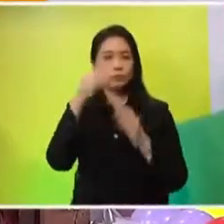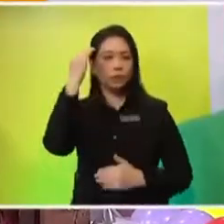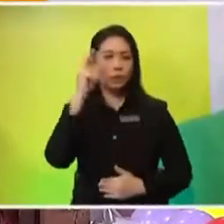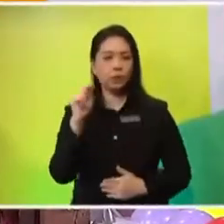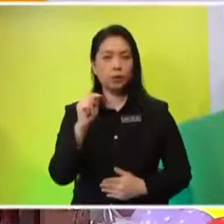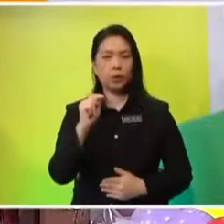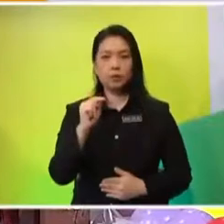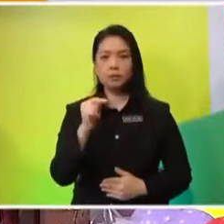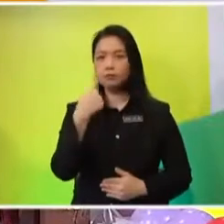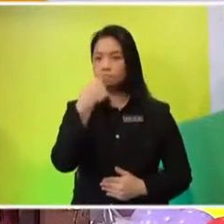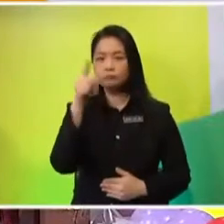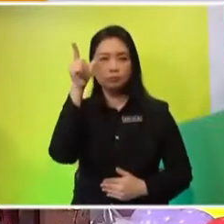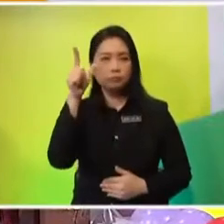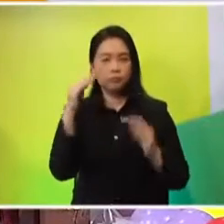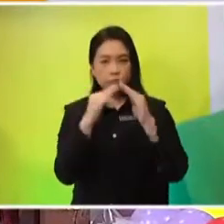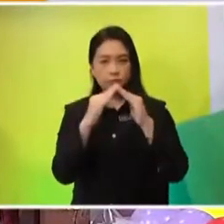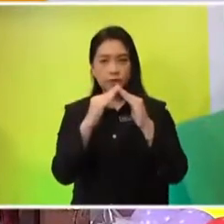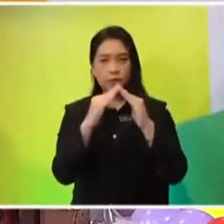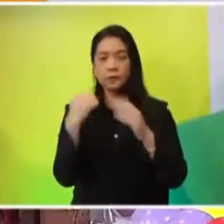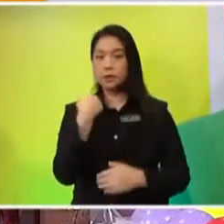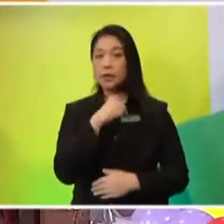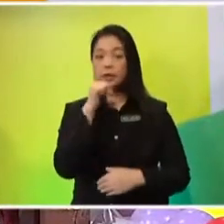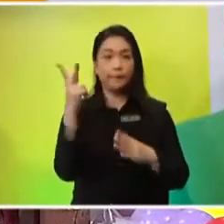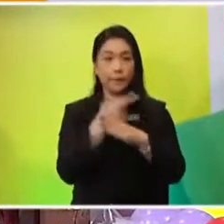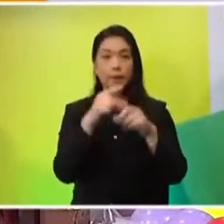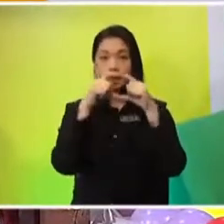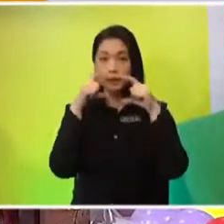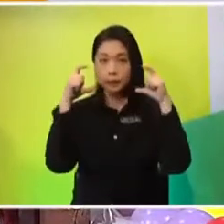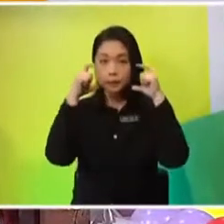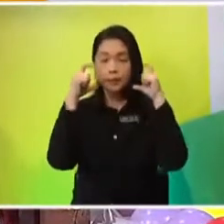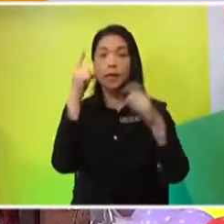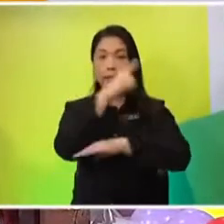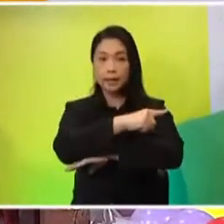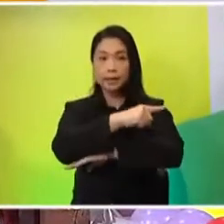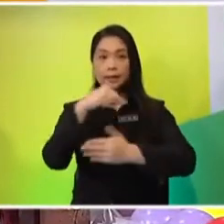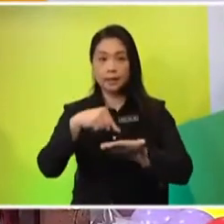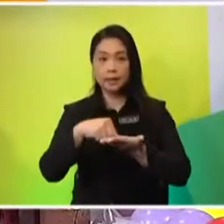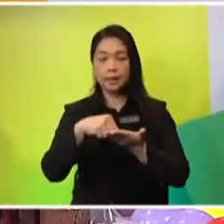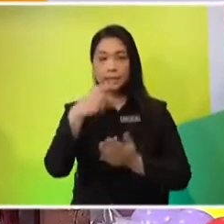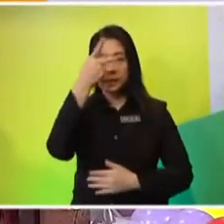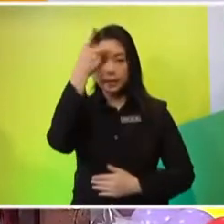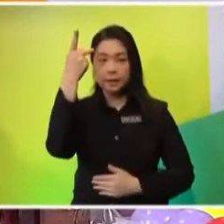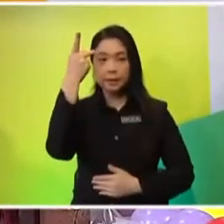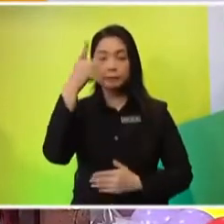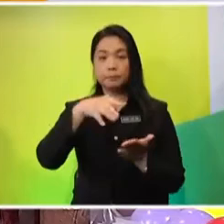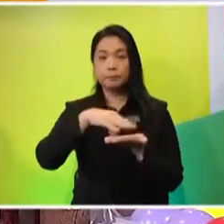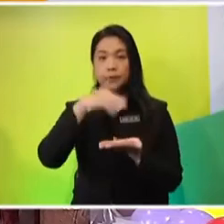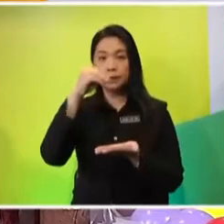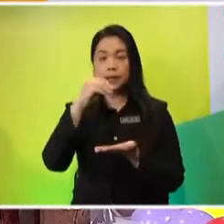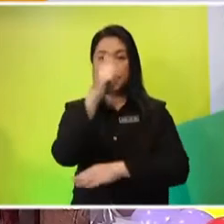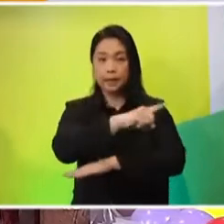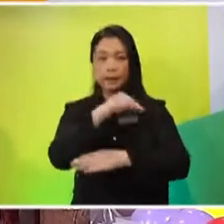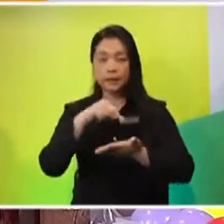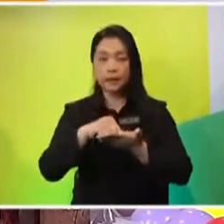rumah ataupun penonton di rumah, kami tidak menggunakan pelitup muka sepanjang kelas pada hari ini. Ini kerana subjek ataupun mata pelajaran ini untuk